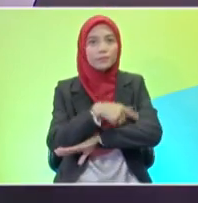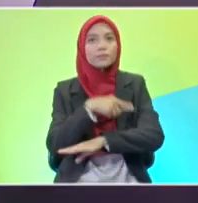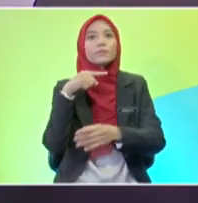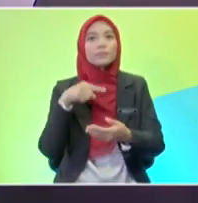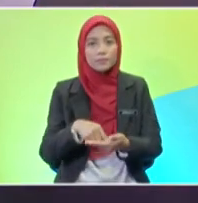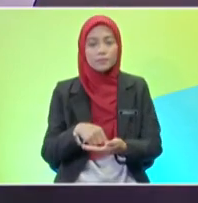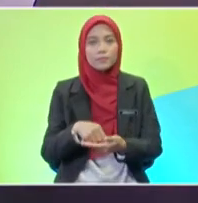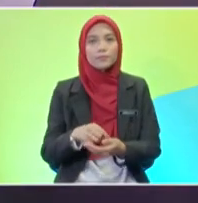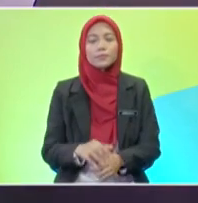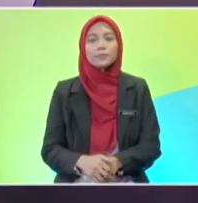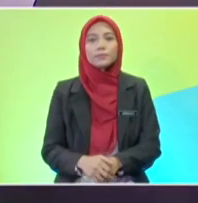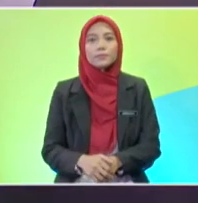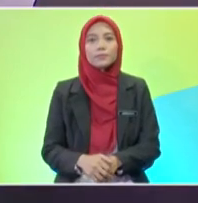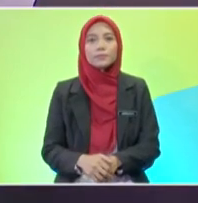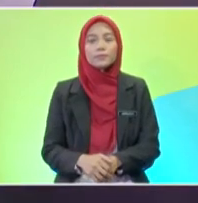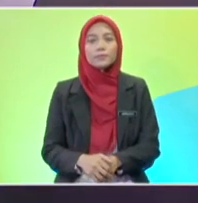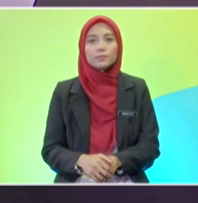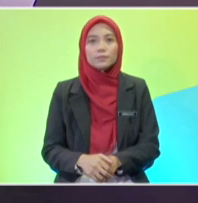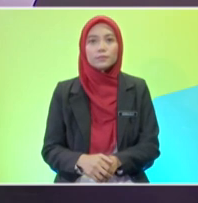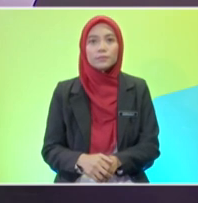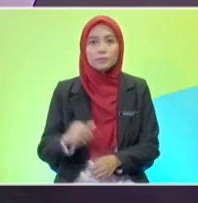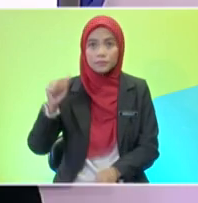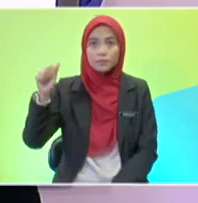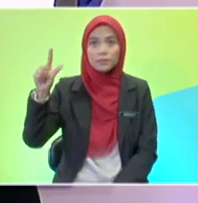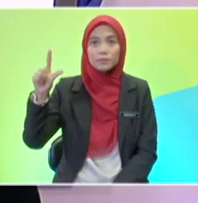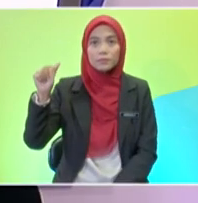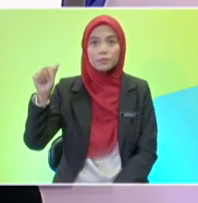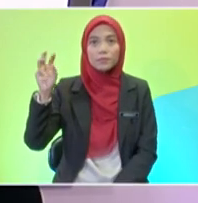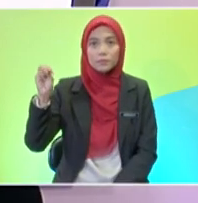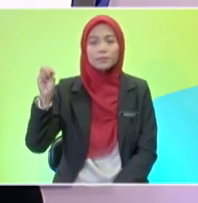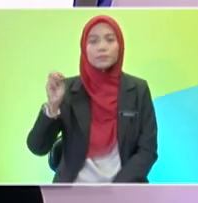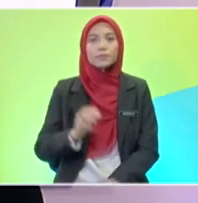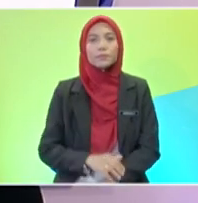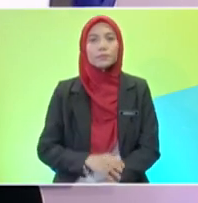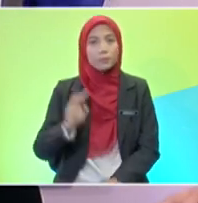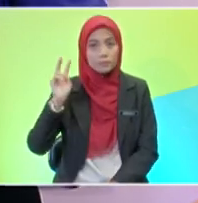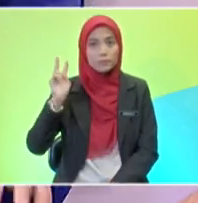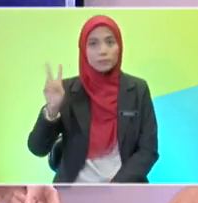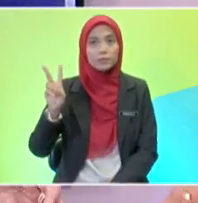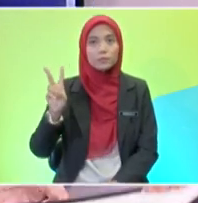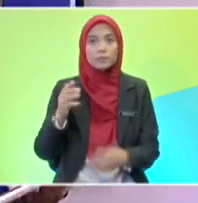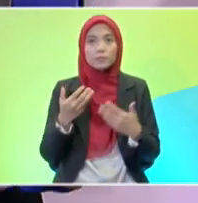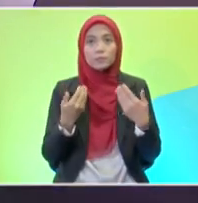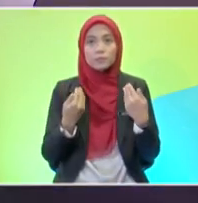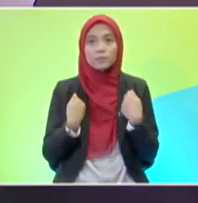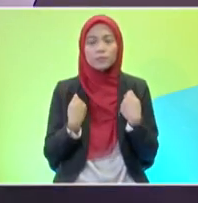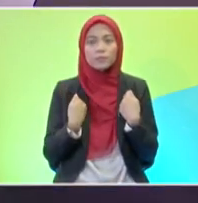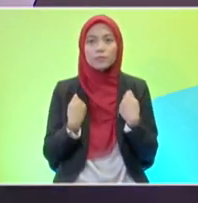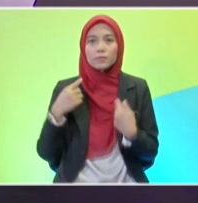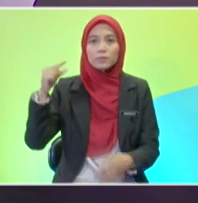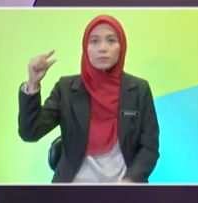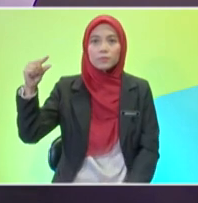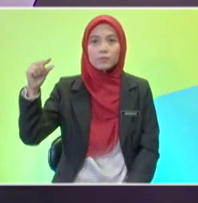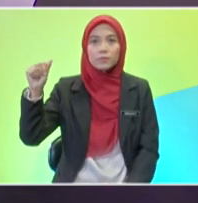adalah meniru alam udah siap langkah pertama yang kedua kita dahade menggayakan